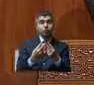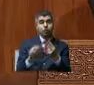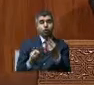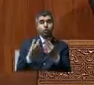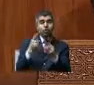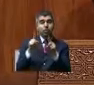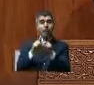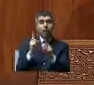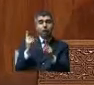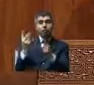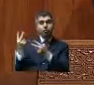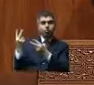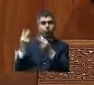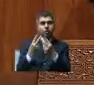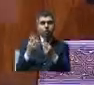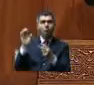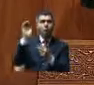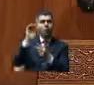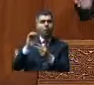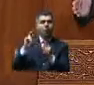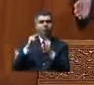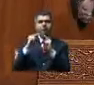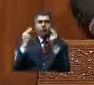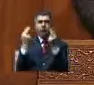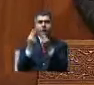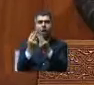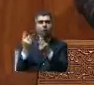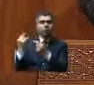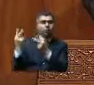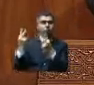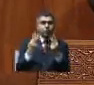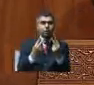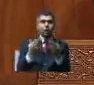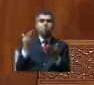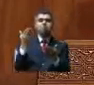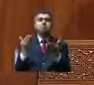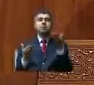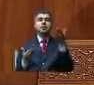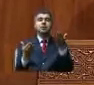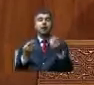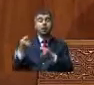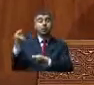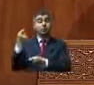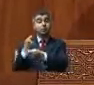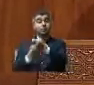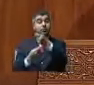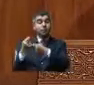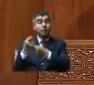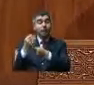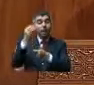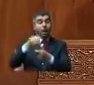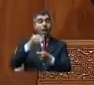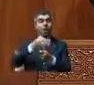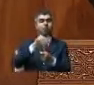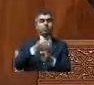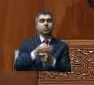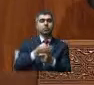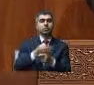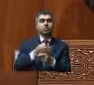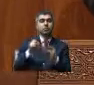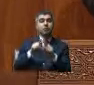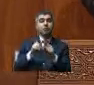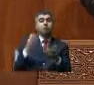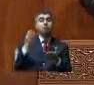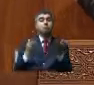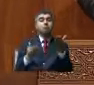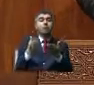ما هي أولوياتك. الأولى ونقبل كل شيء الاستعادة ديال التوازنات، لأنه إذا ما استعدناش التوازنات الاقتصادية ما نقدر